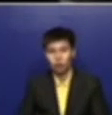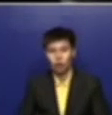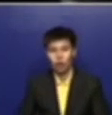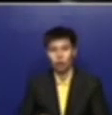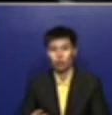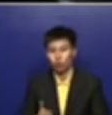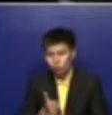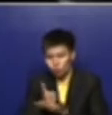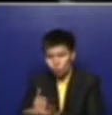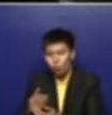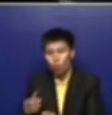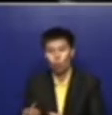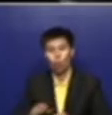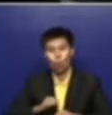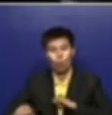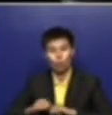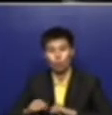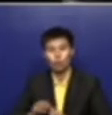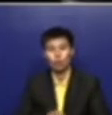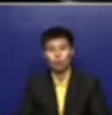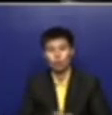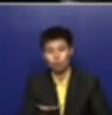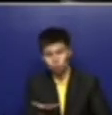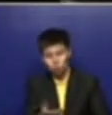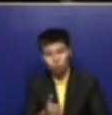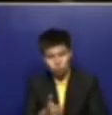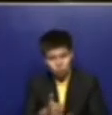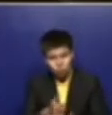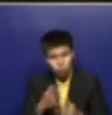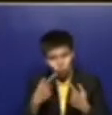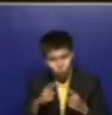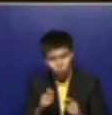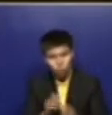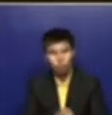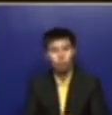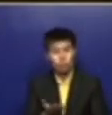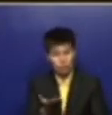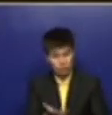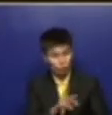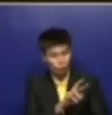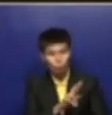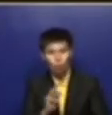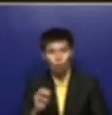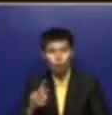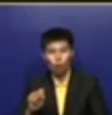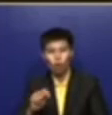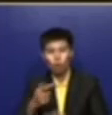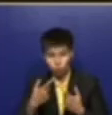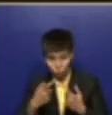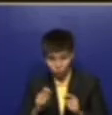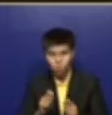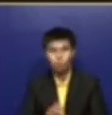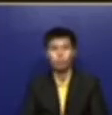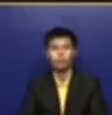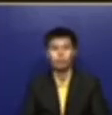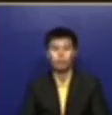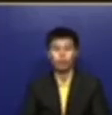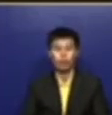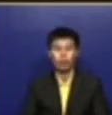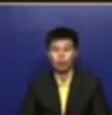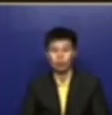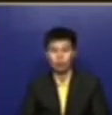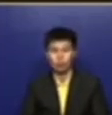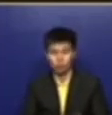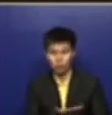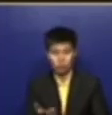ขอคำตอบครับ เชิญท่านรัฐมนตรีตอบครับ ครับกับเรียนท่านประธานสภาผู้แทนราษฎรที่เคารพครับท่านส